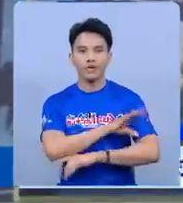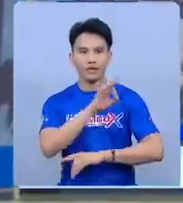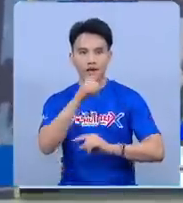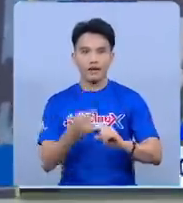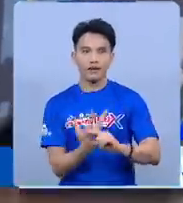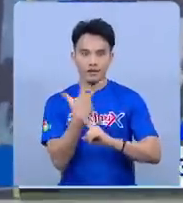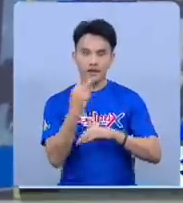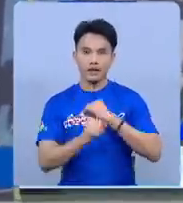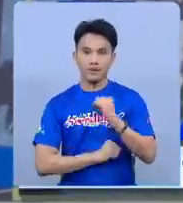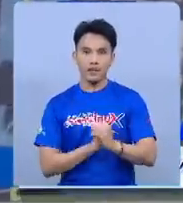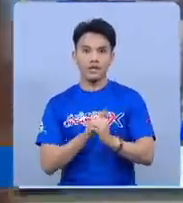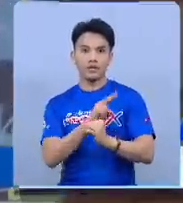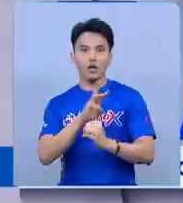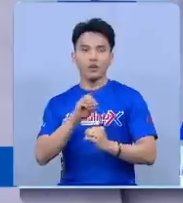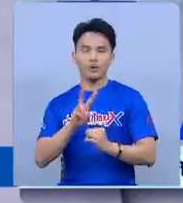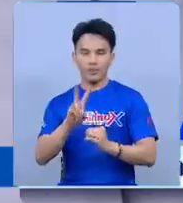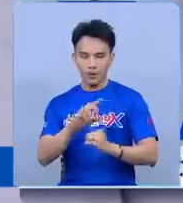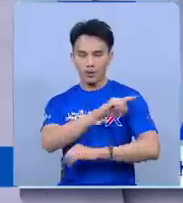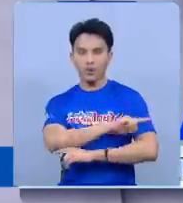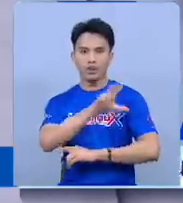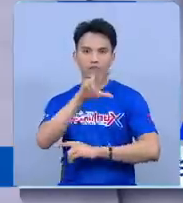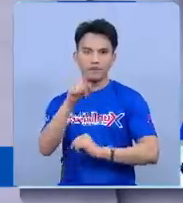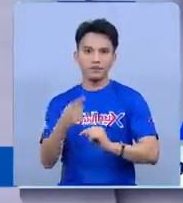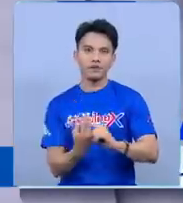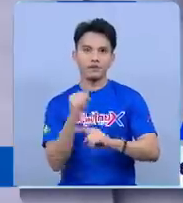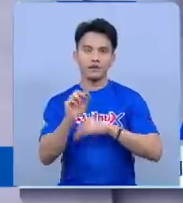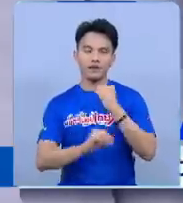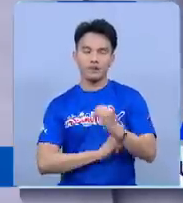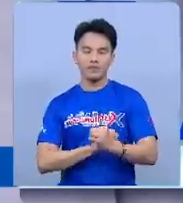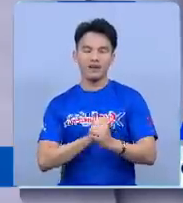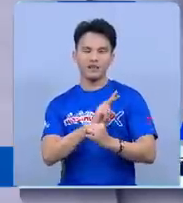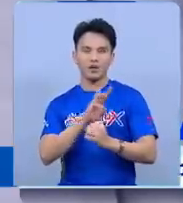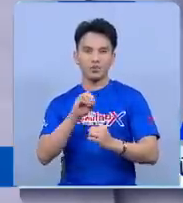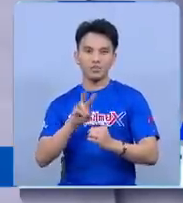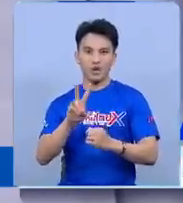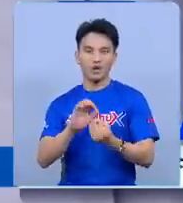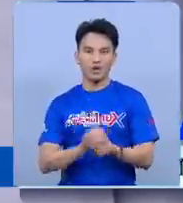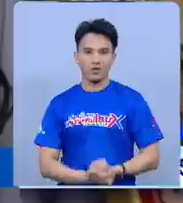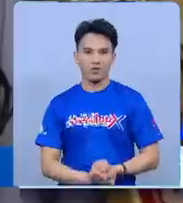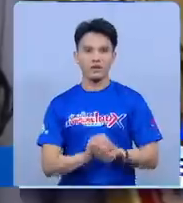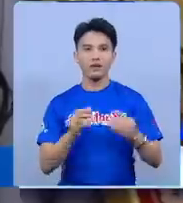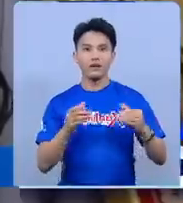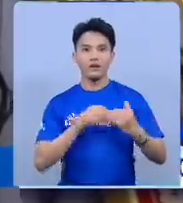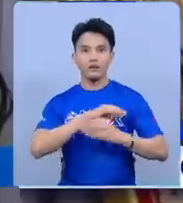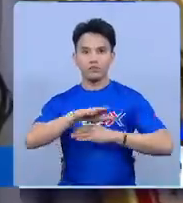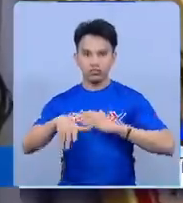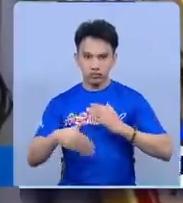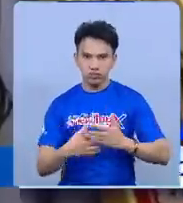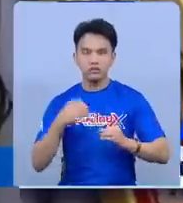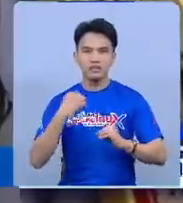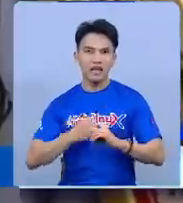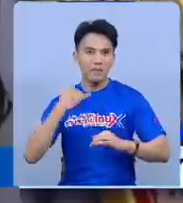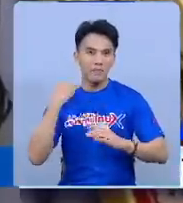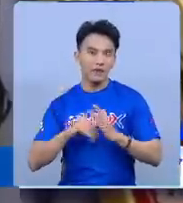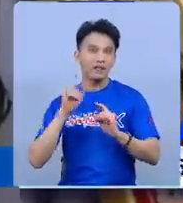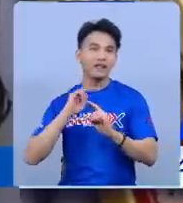ม2562ถึง30ตุลาคม2562แม่มณีแล้วก็พวกร่วมกันกระทำความผิดหลายกรรมต่